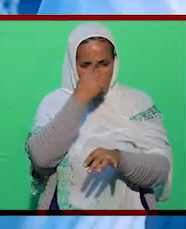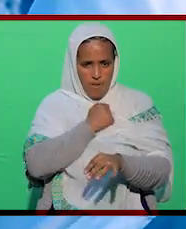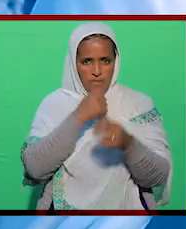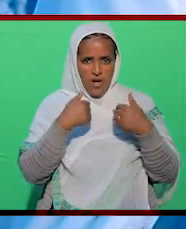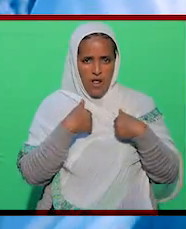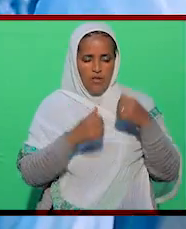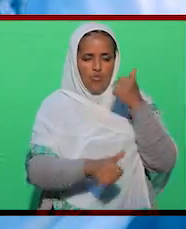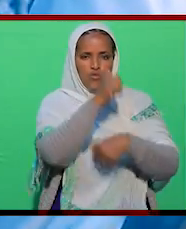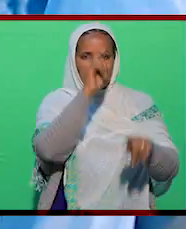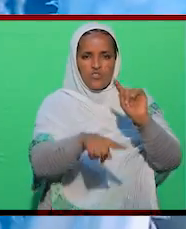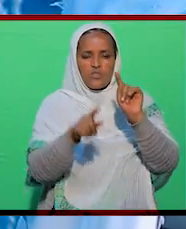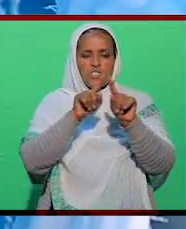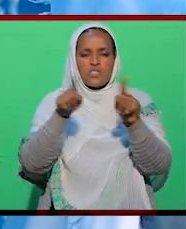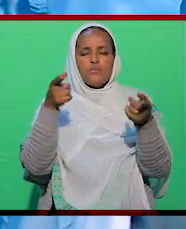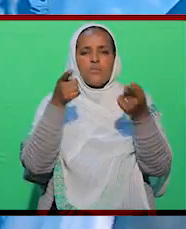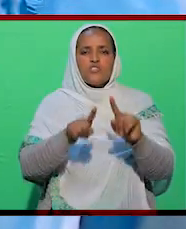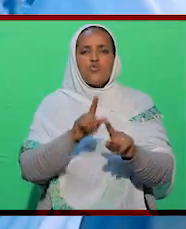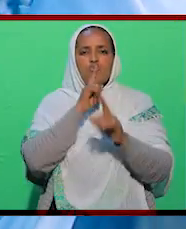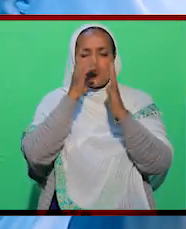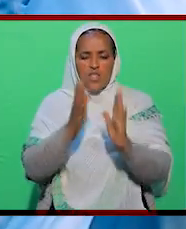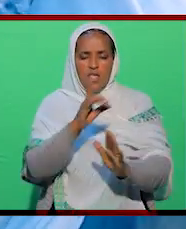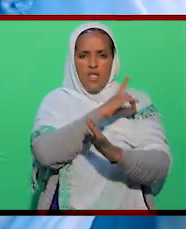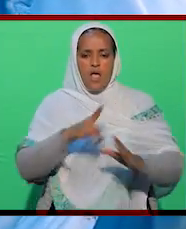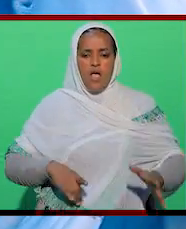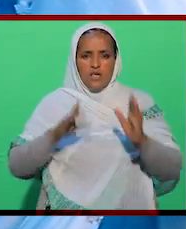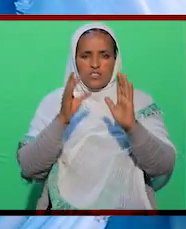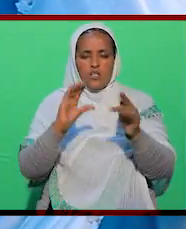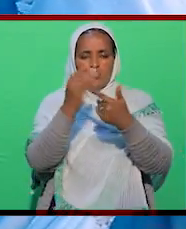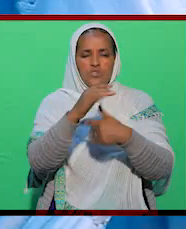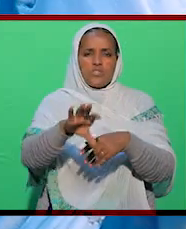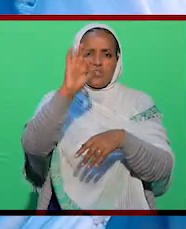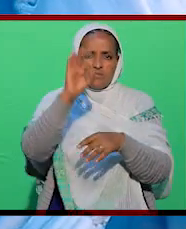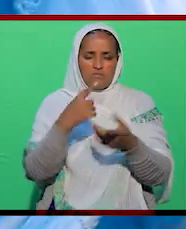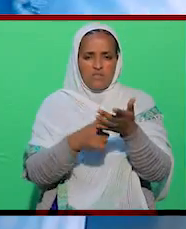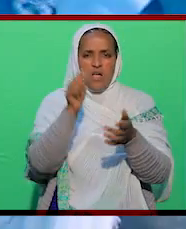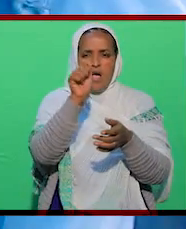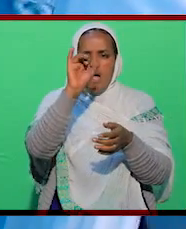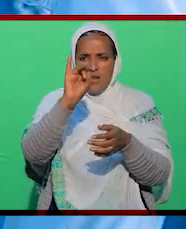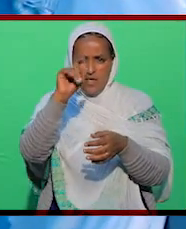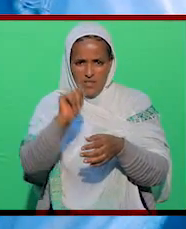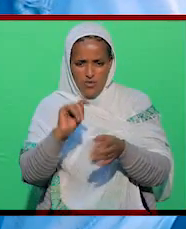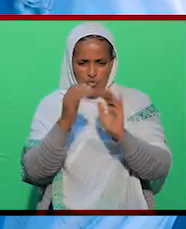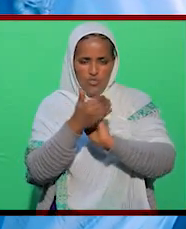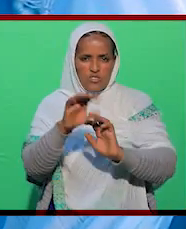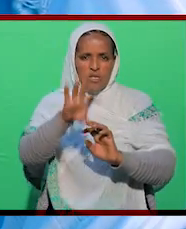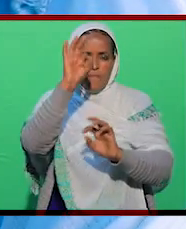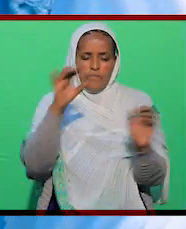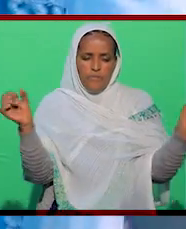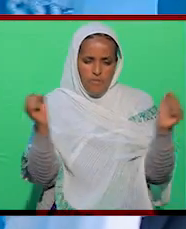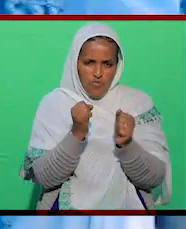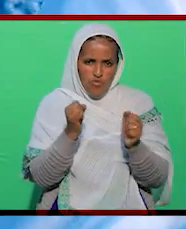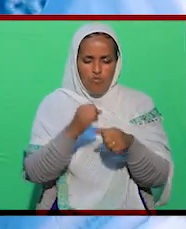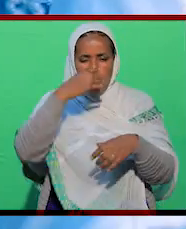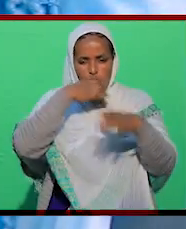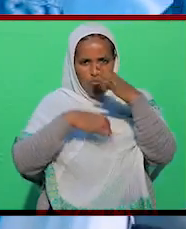እኛ ልንጠፋ ልንጎዳ አንችልም ግን መቼ ነው እውነተኛ ክርስቲያኖች ሆነን ስንገኝ ነው አለት ሆነን ስንገኝ ነው